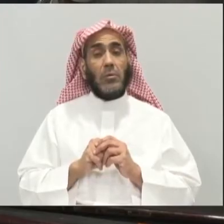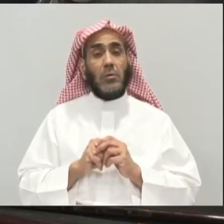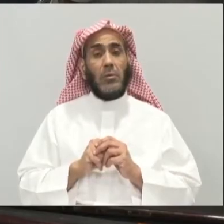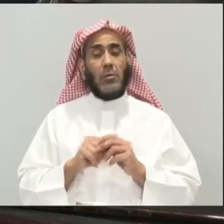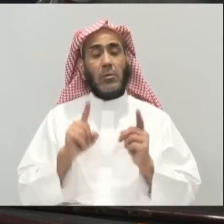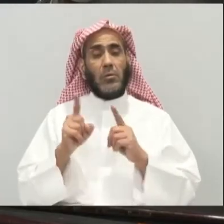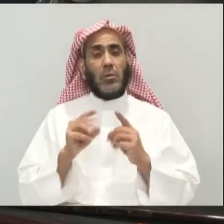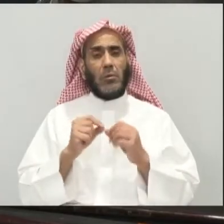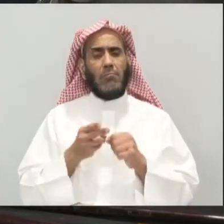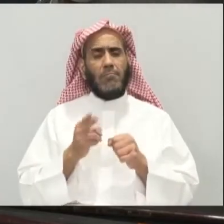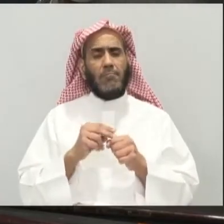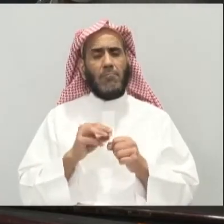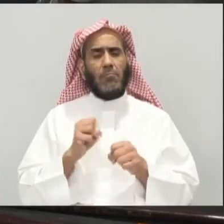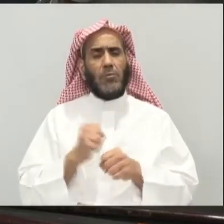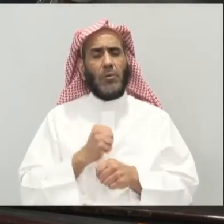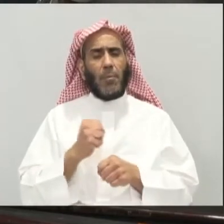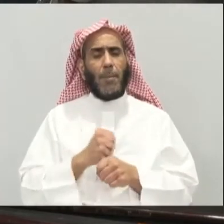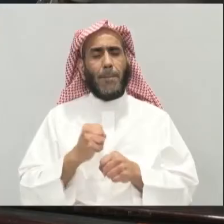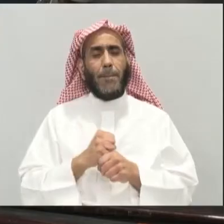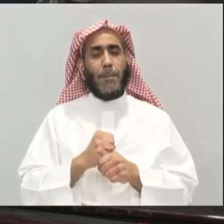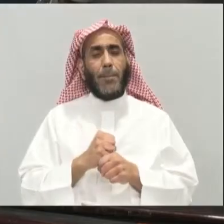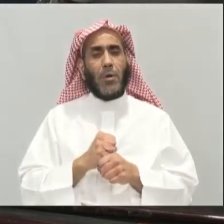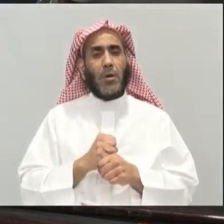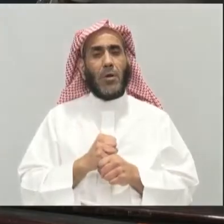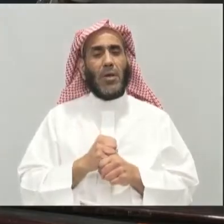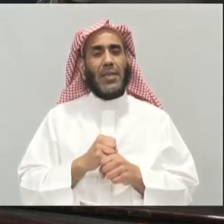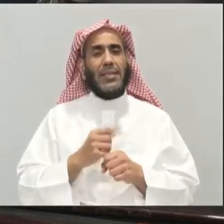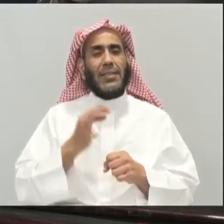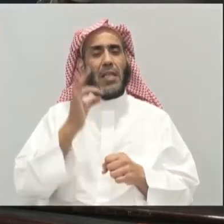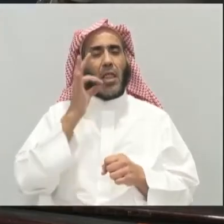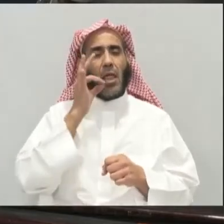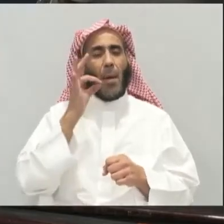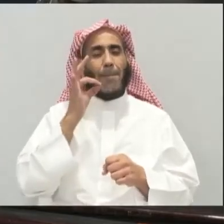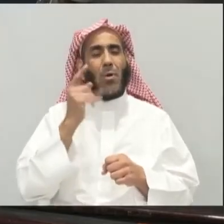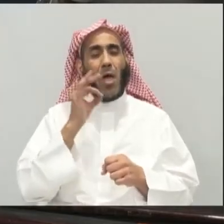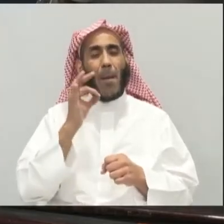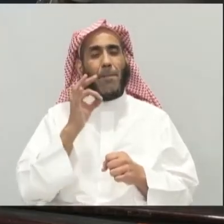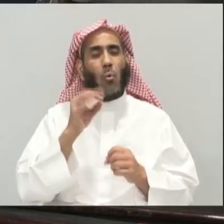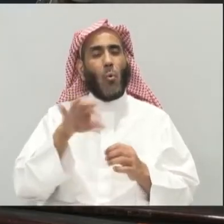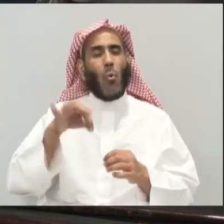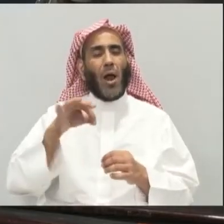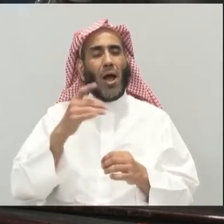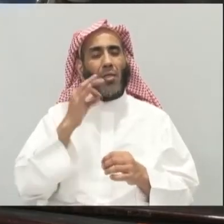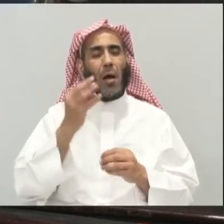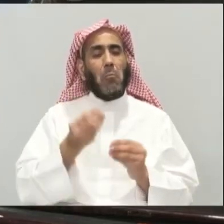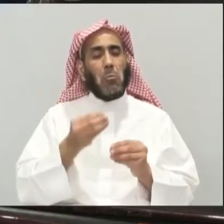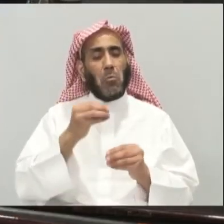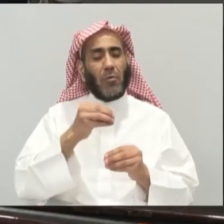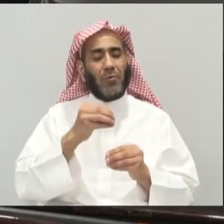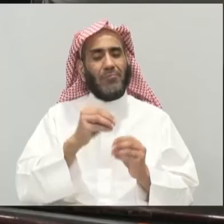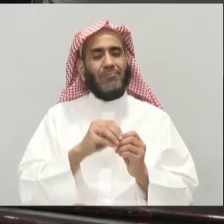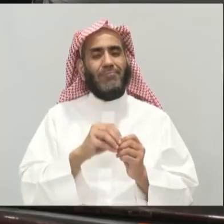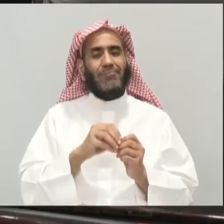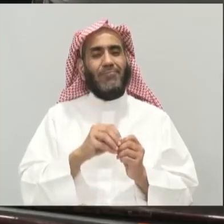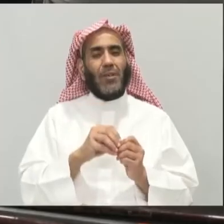نشاهدون ايضا ممكن نستخدم اللي هون ناخذ اللي هو ورق الذهب ونظيفه على